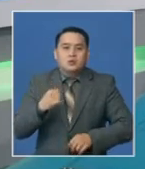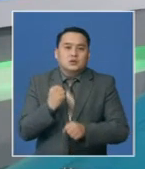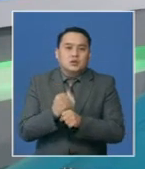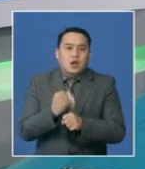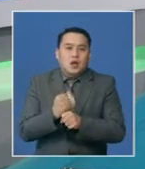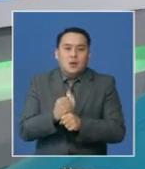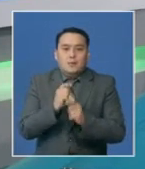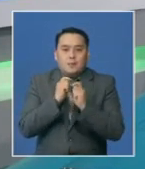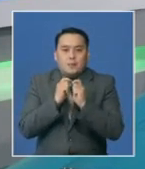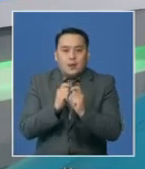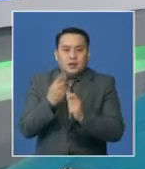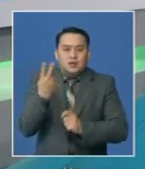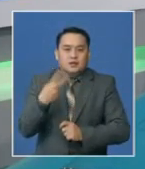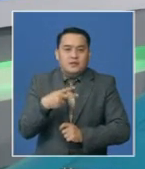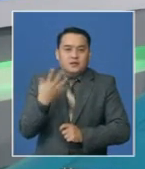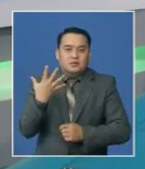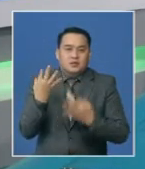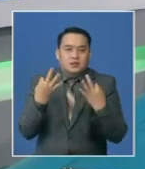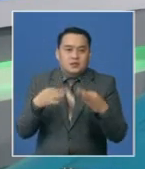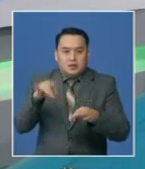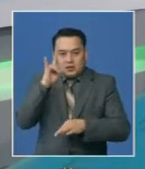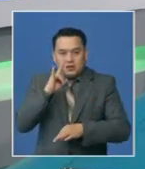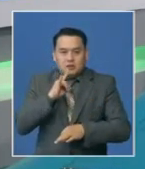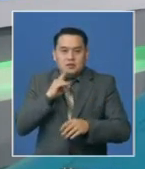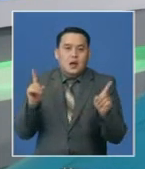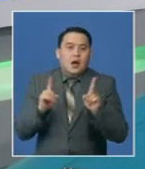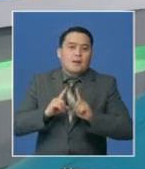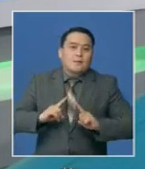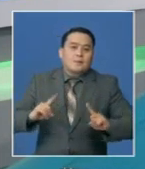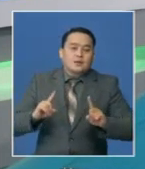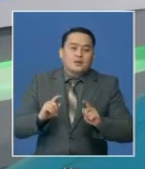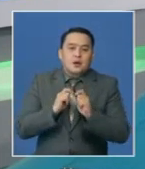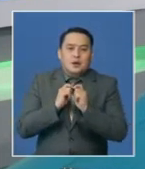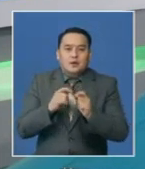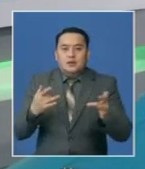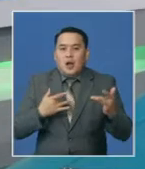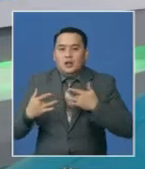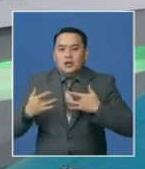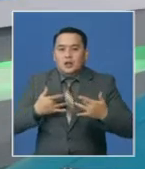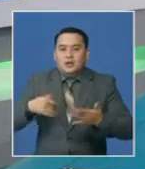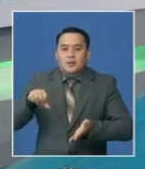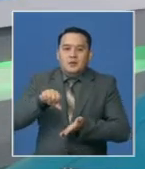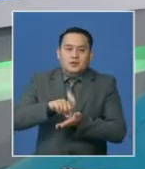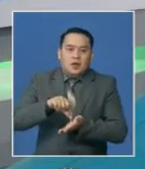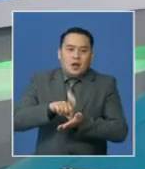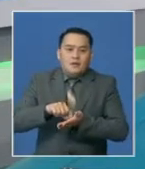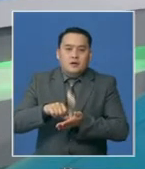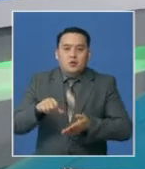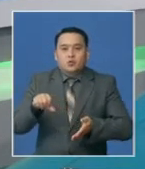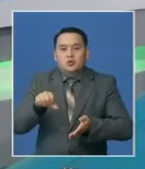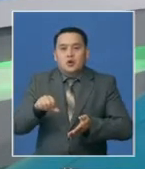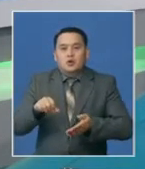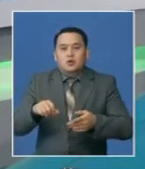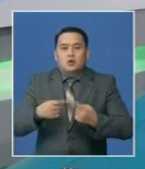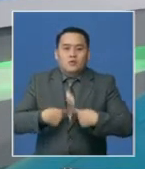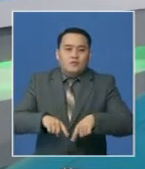медиков запланировано 6 операций местным пациентам. Обзор подготовлен Диной Буранбаевой по материалам интернет-ресурсов.